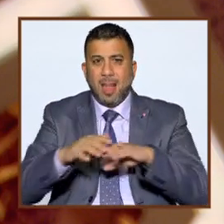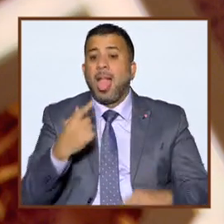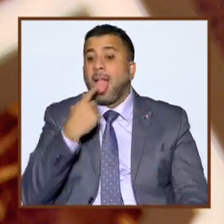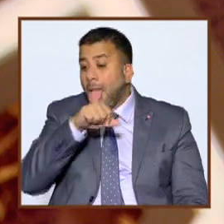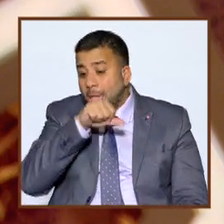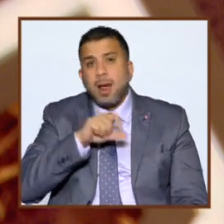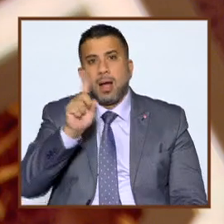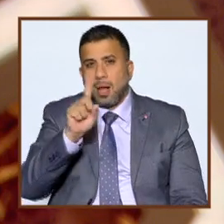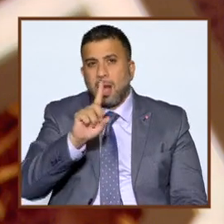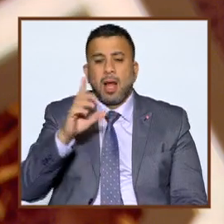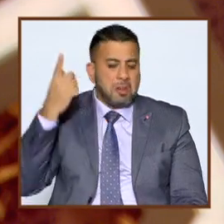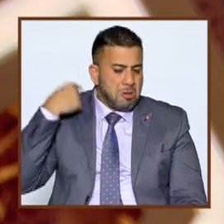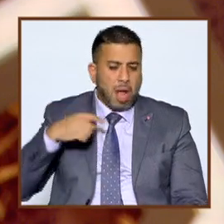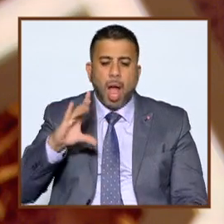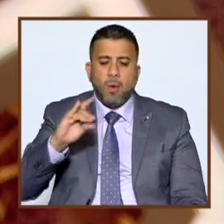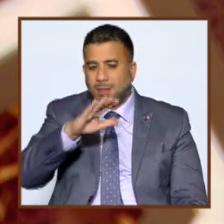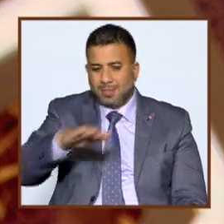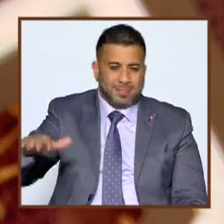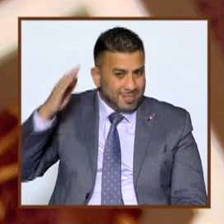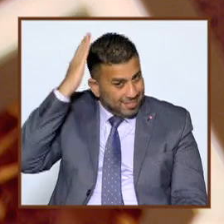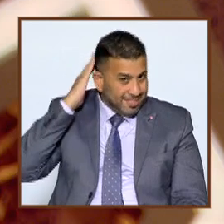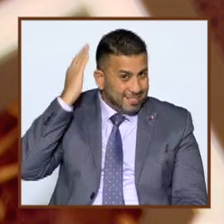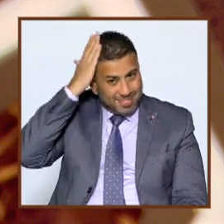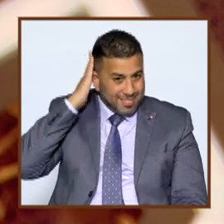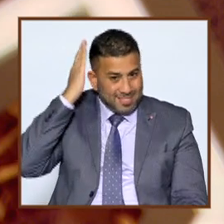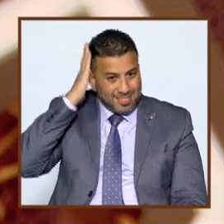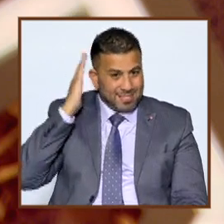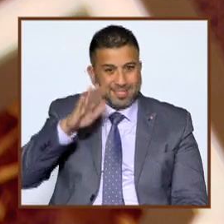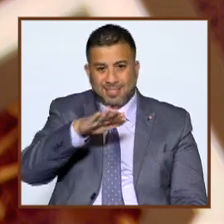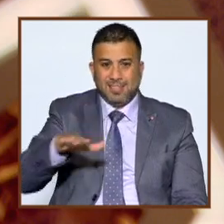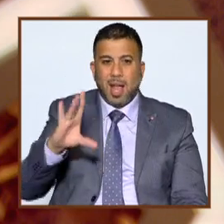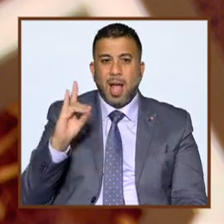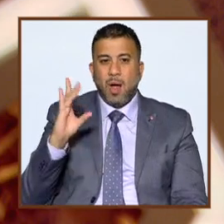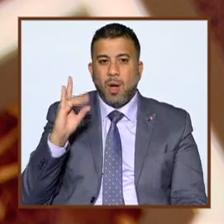لعابه، وإنما على جسده، على جسم الكلب، وهو غير